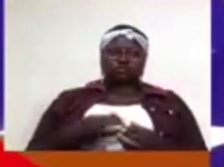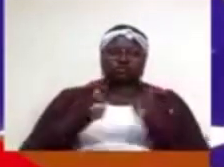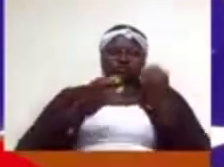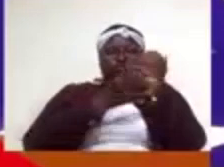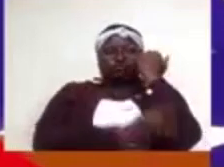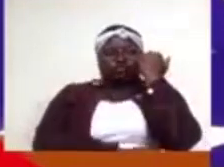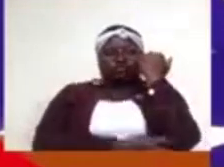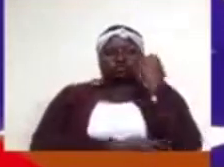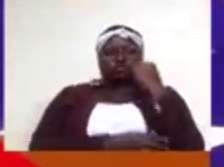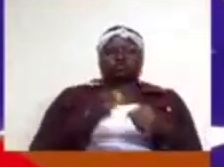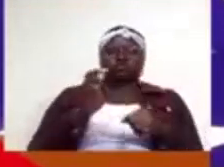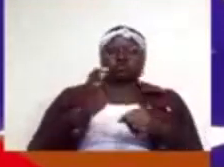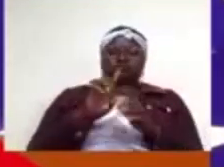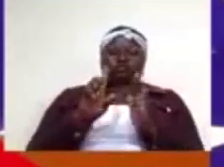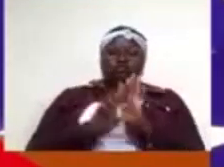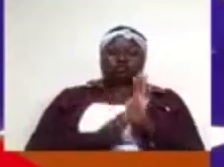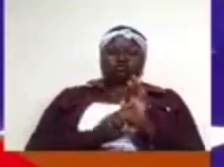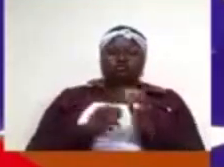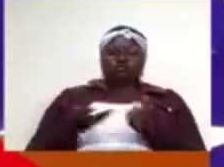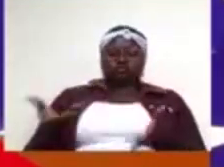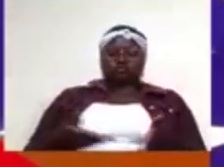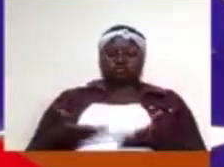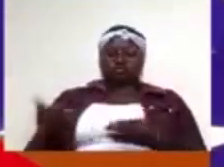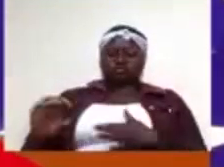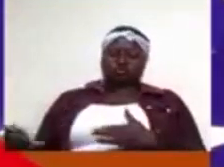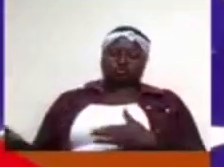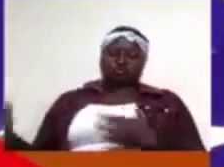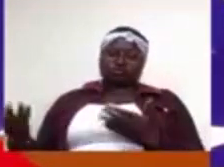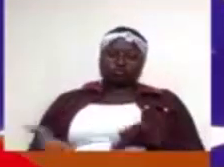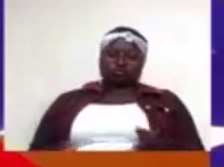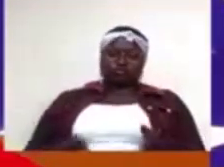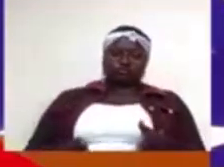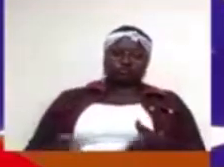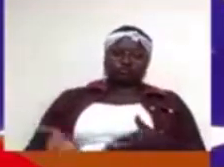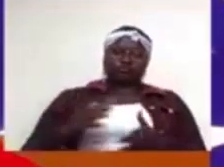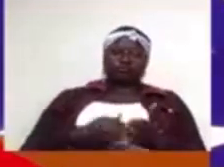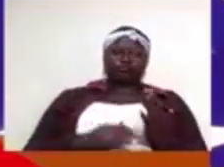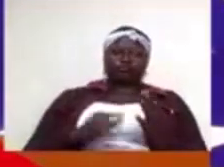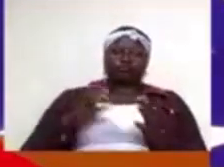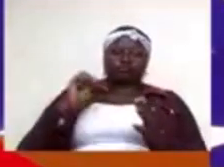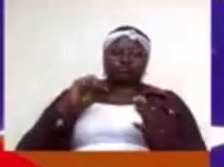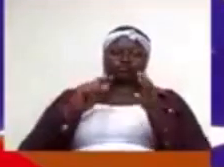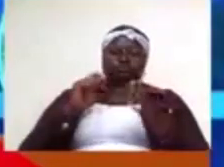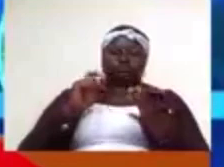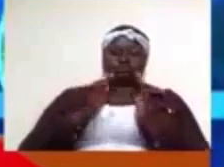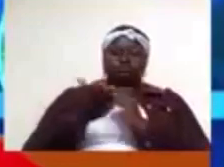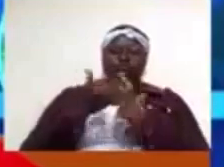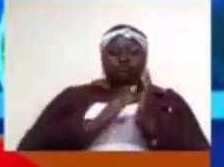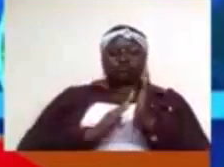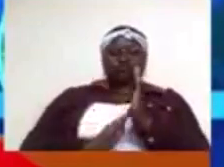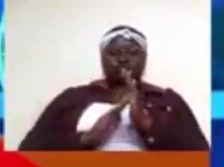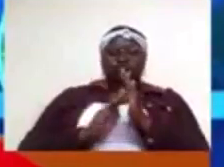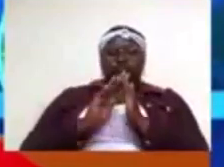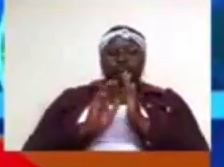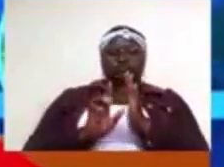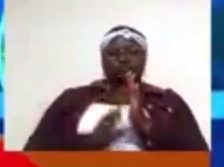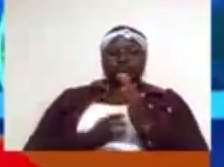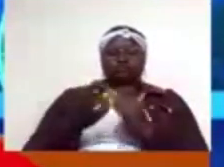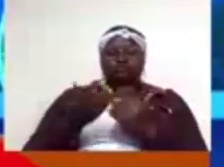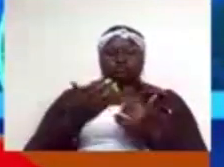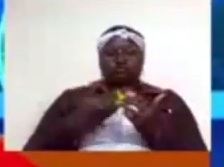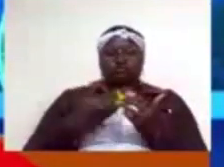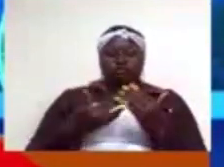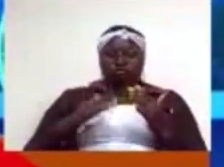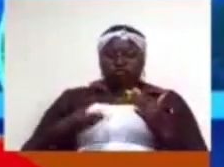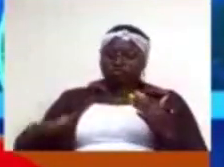poverty level ni cirarehe thina hari ciana cia thiku ici because umenye uria standard cirathie na iguru uria mandu marathie magifundithagio so